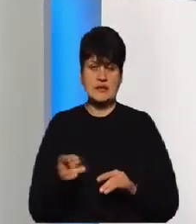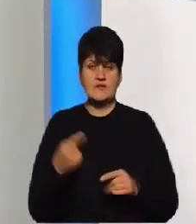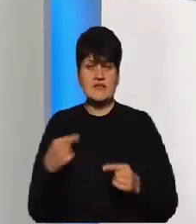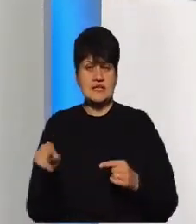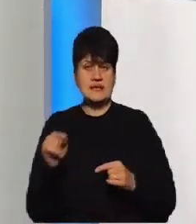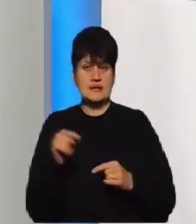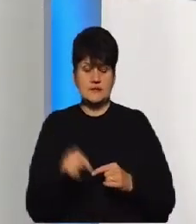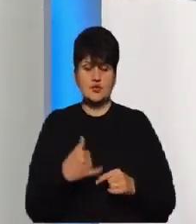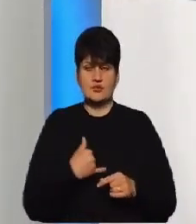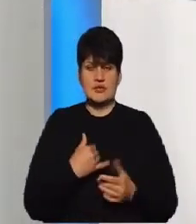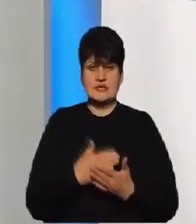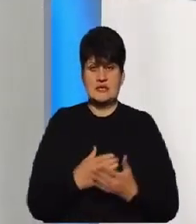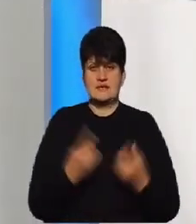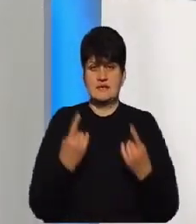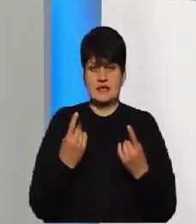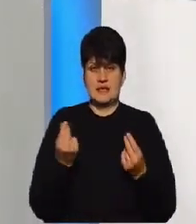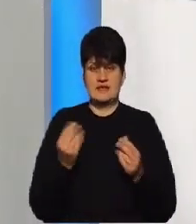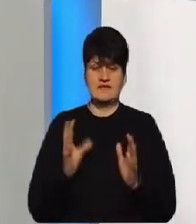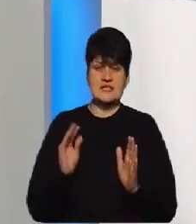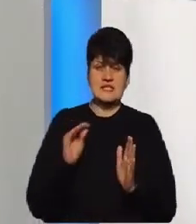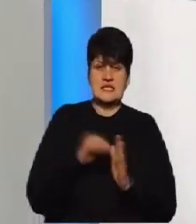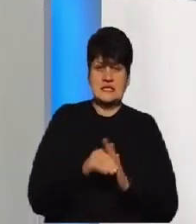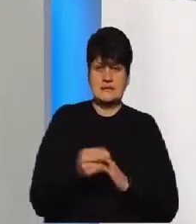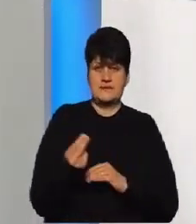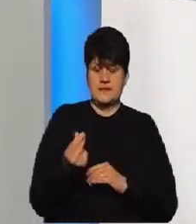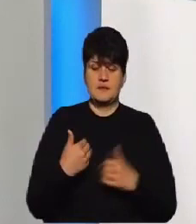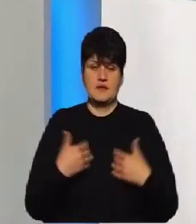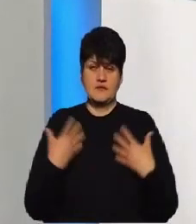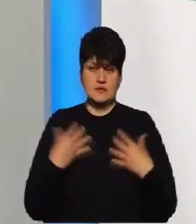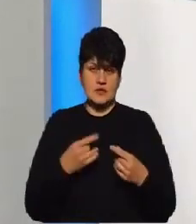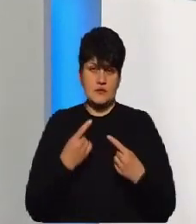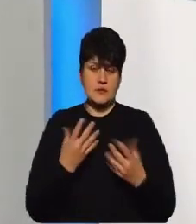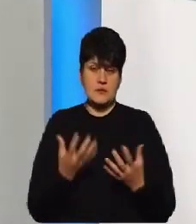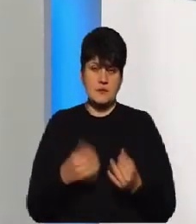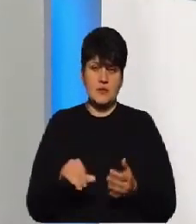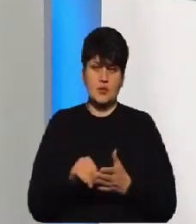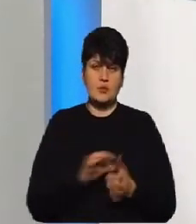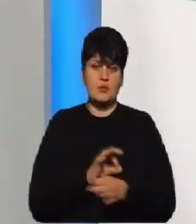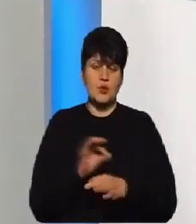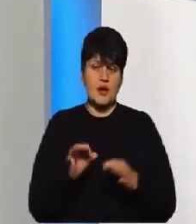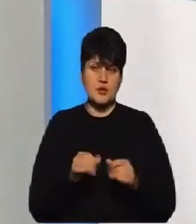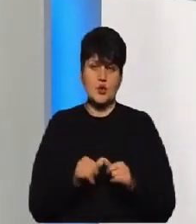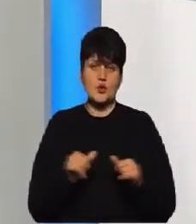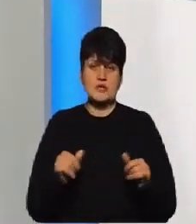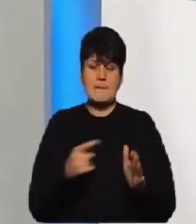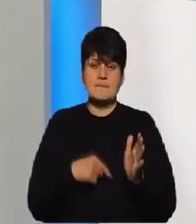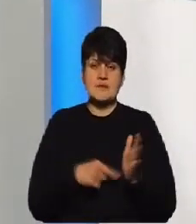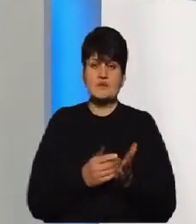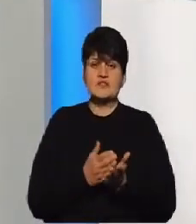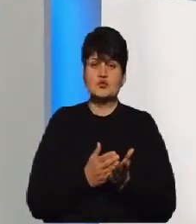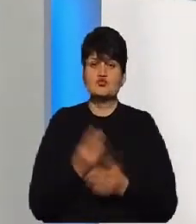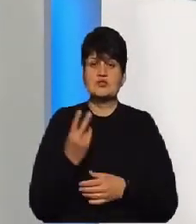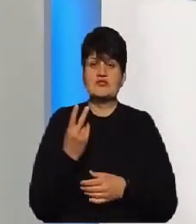досить вагома інвестиційна складова. Тобто ми вже говорили, що ми беремо участь в проєкті «Розвиток міської інфраструктури 2». Тобто є